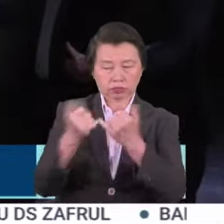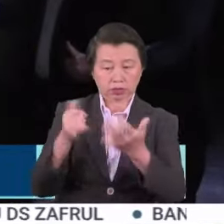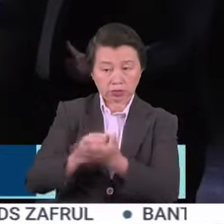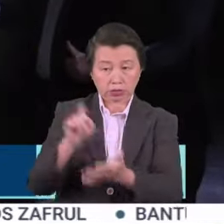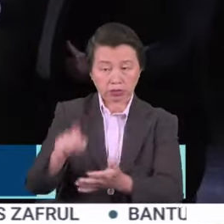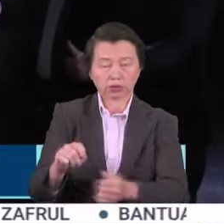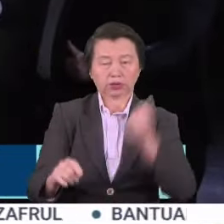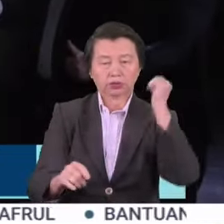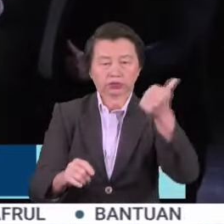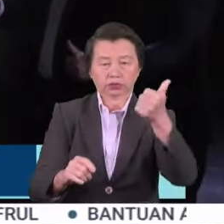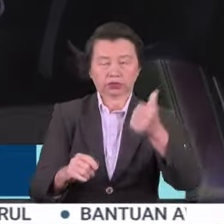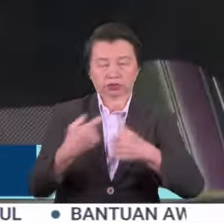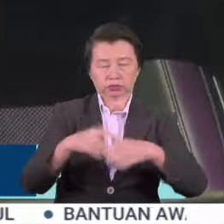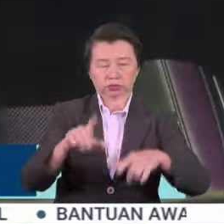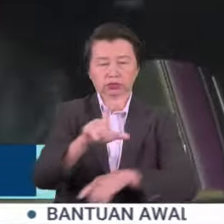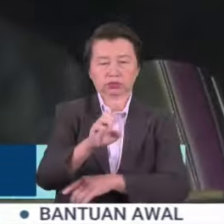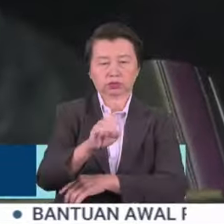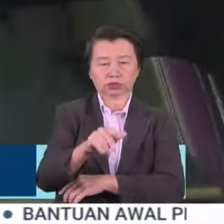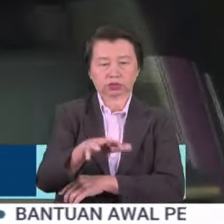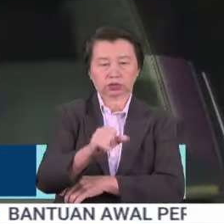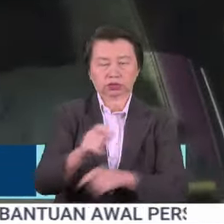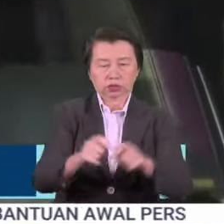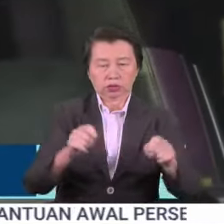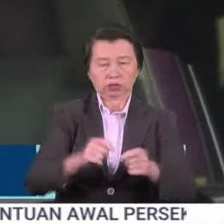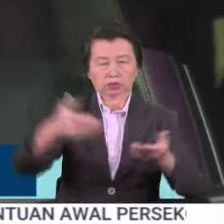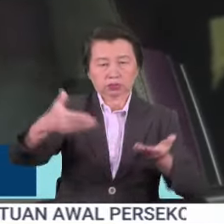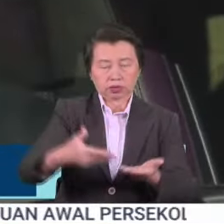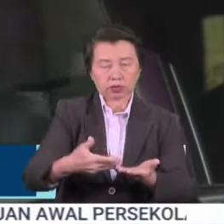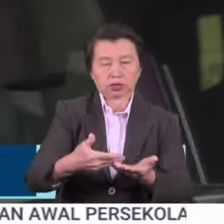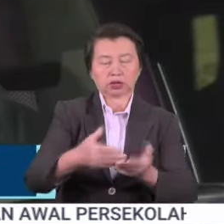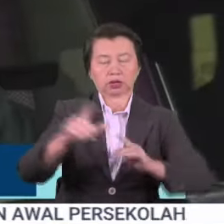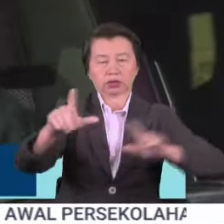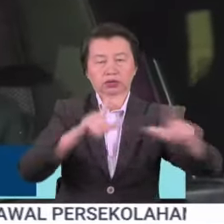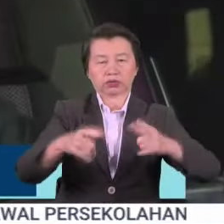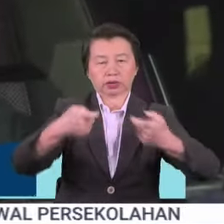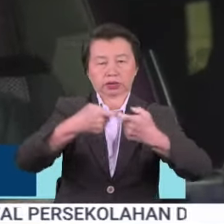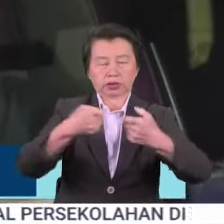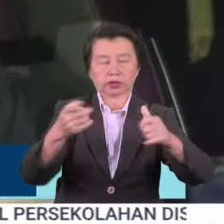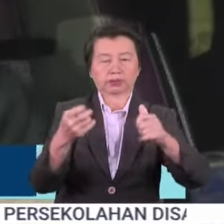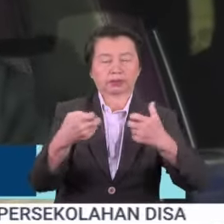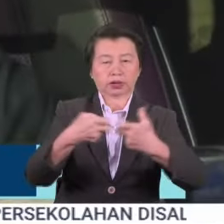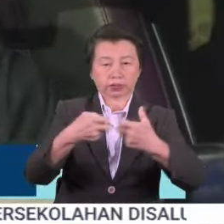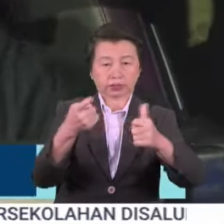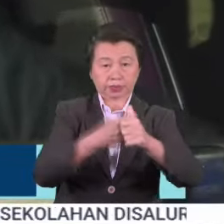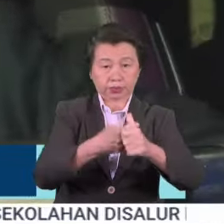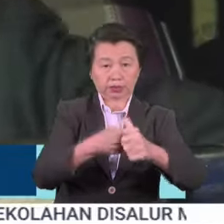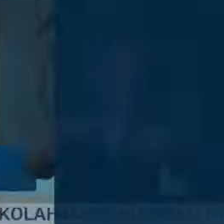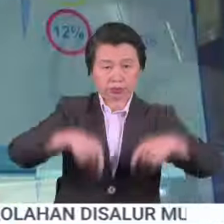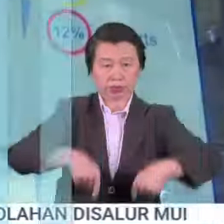dalam industri logistik tempatan menerusi pengenalan lori terminal elektrik pertama di negara ini.